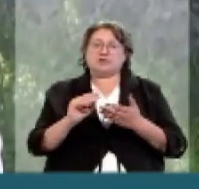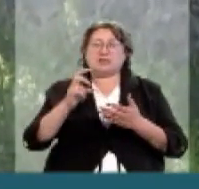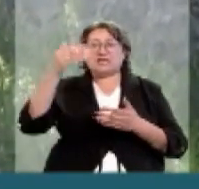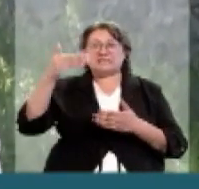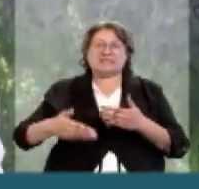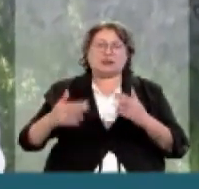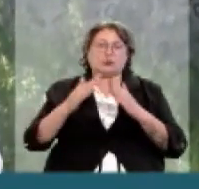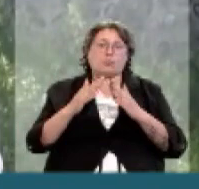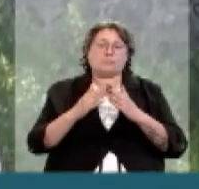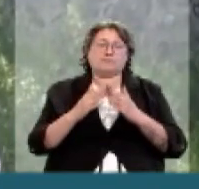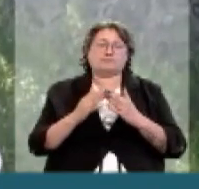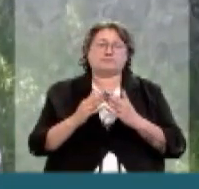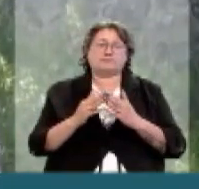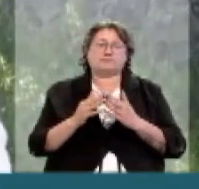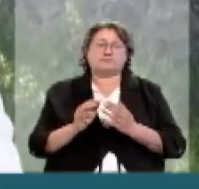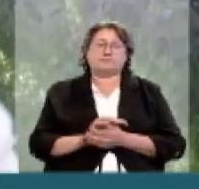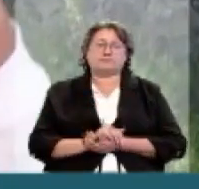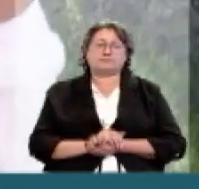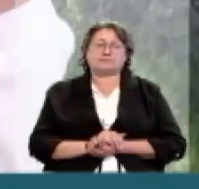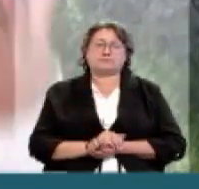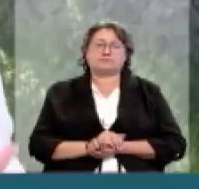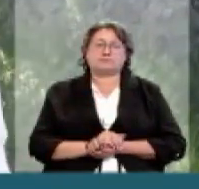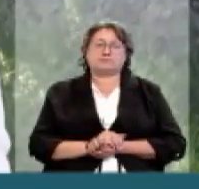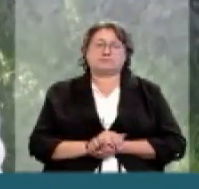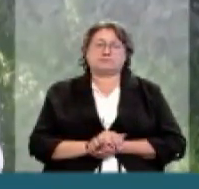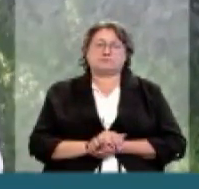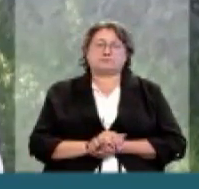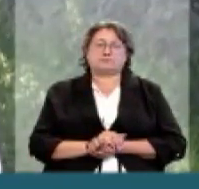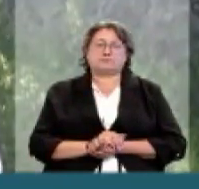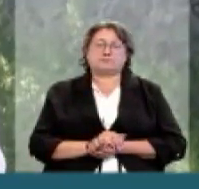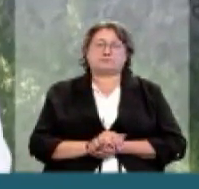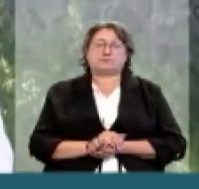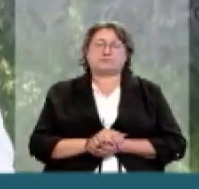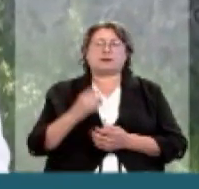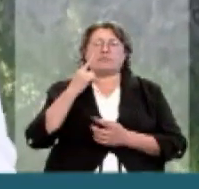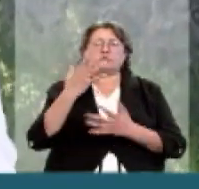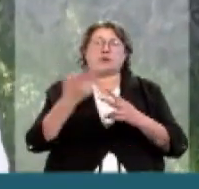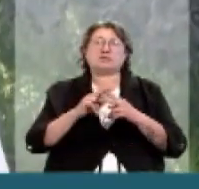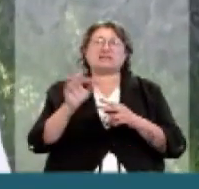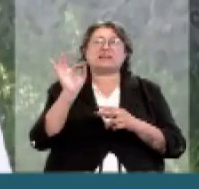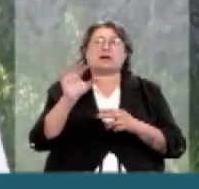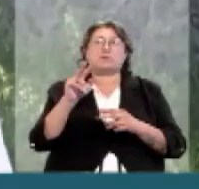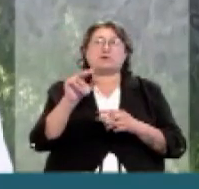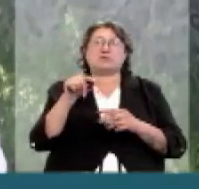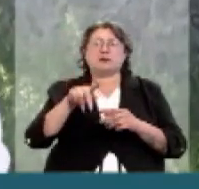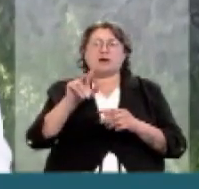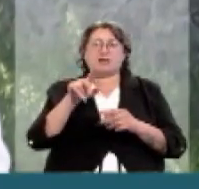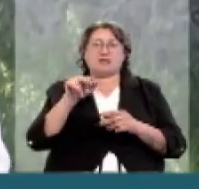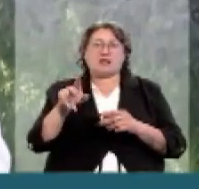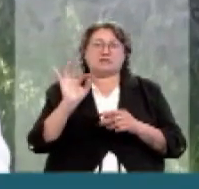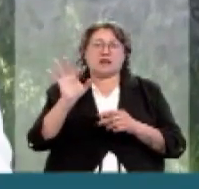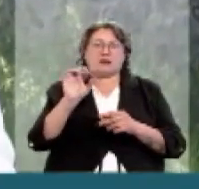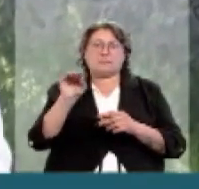түрлі жазбаларды көреміз. Олардың көбісі осы синтетикалық наркотикалар, синтетикалық есірткіні